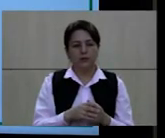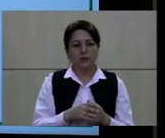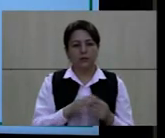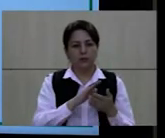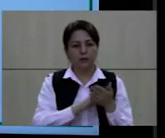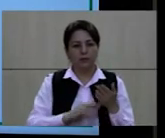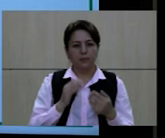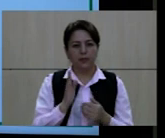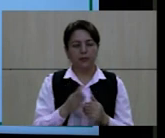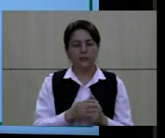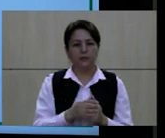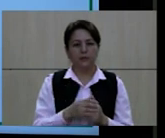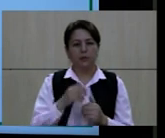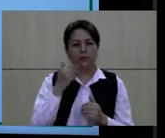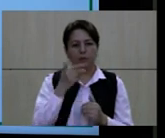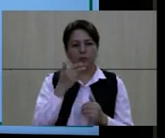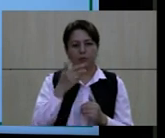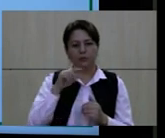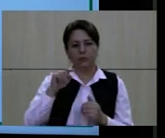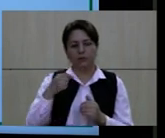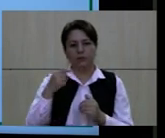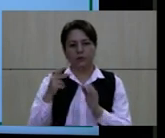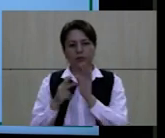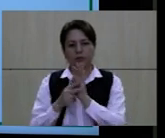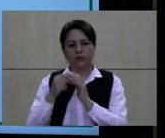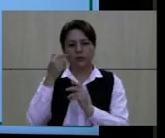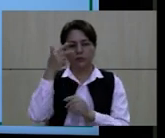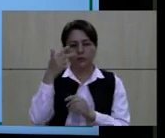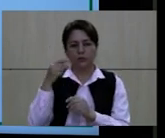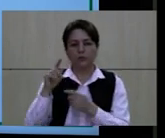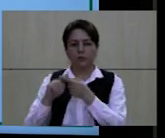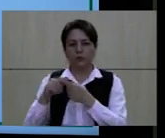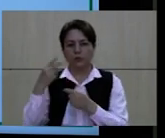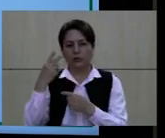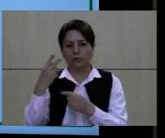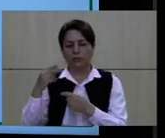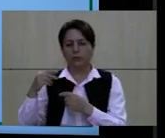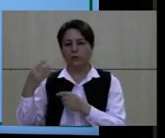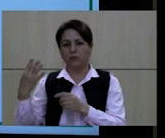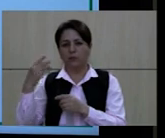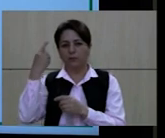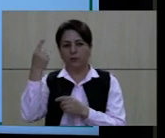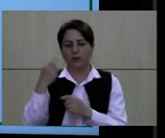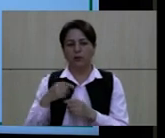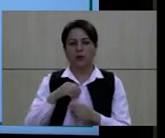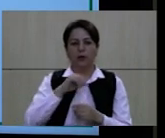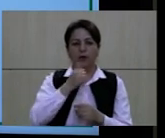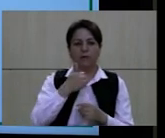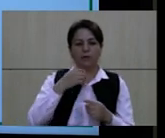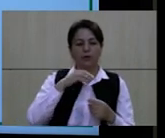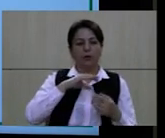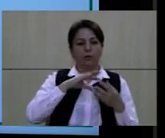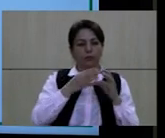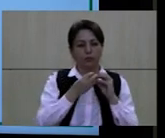Davom etamiz. 3.8 dan 3 qo'shuv 2.4 dan 1. Avval butun